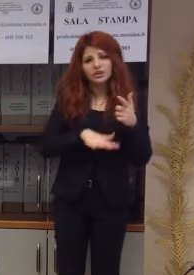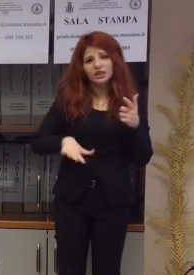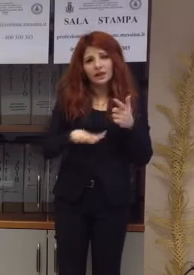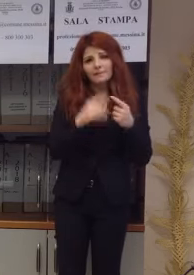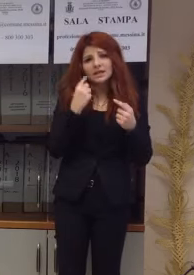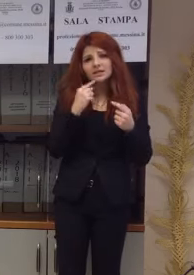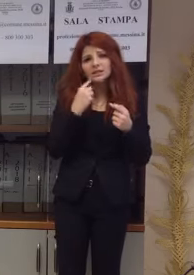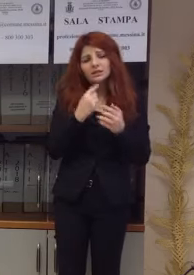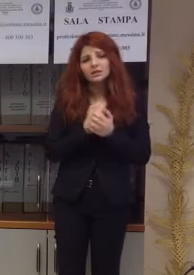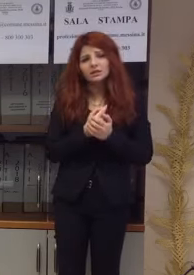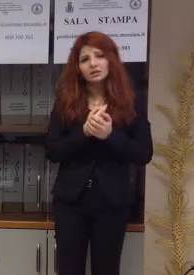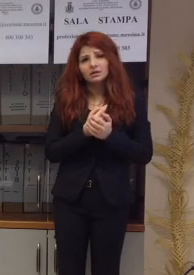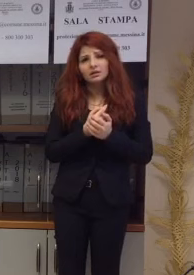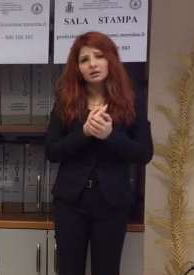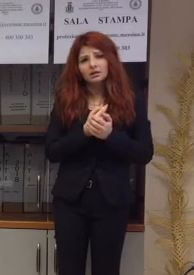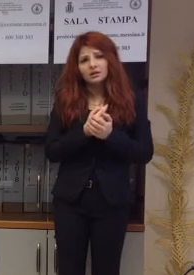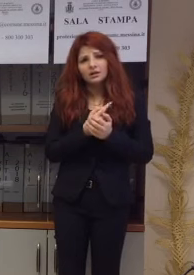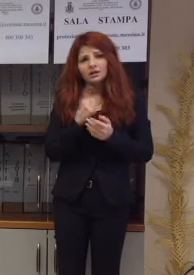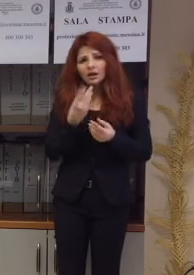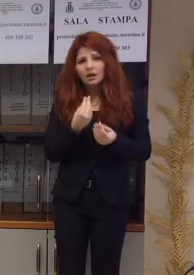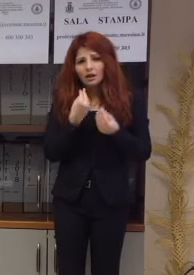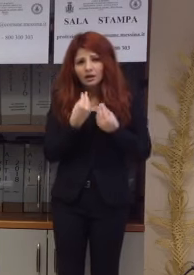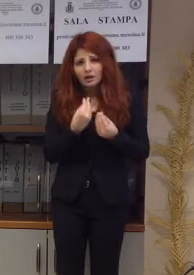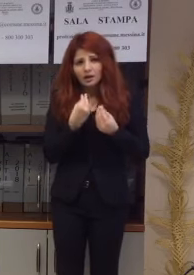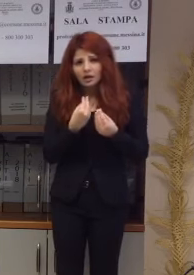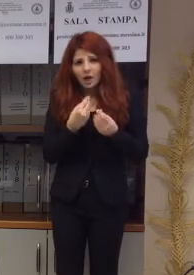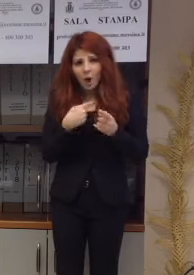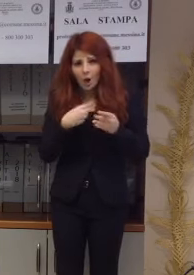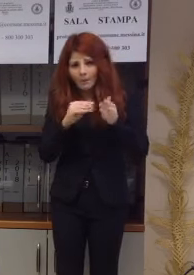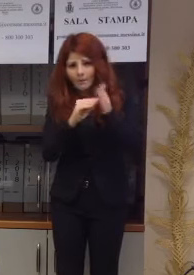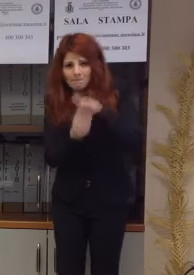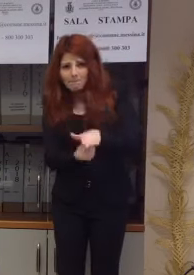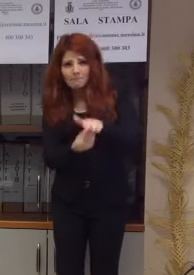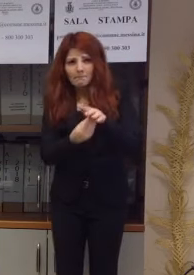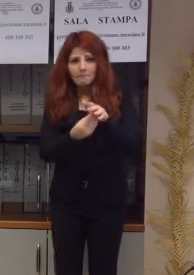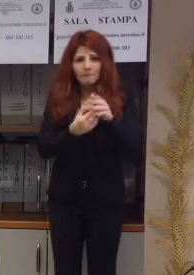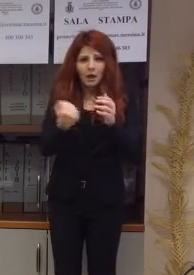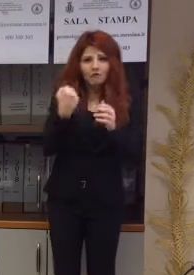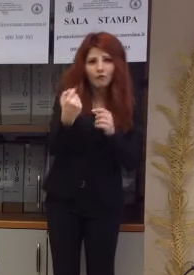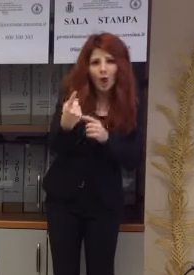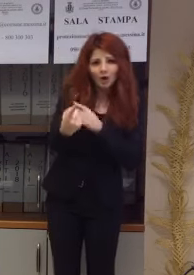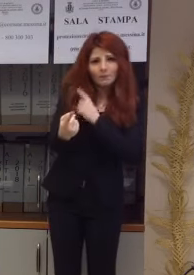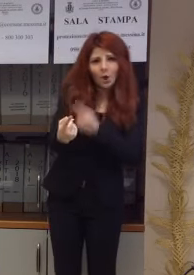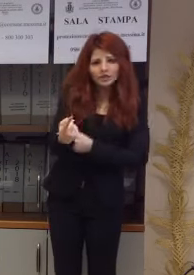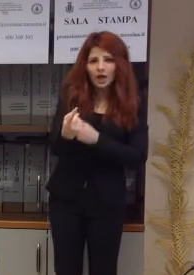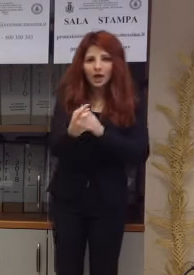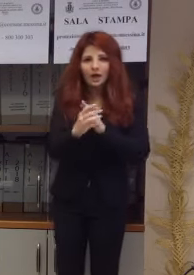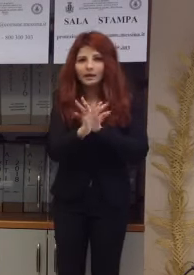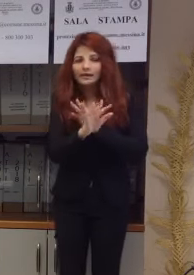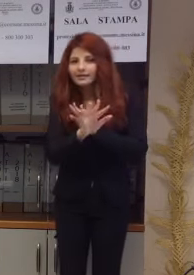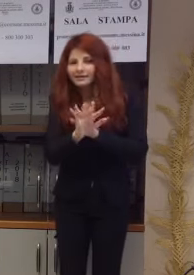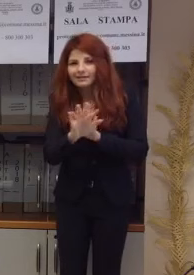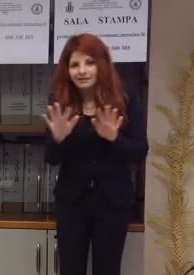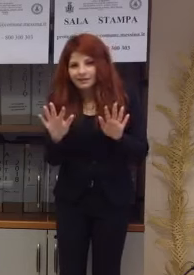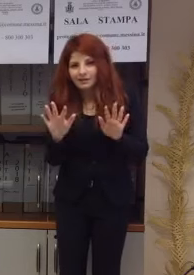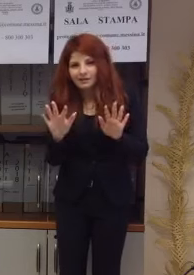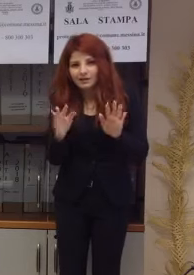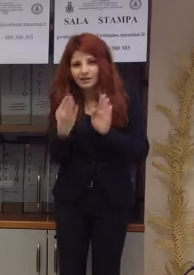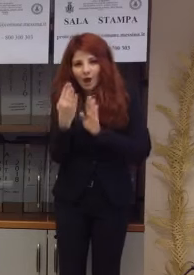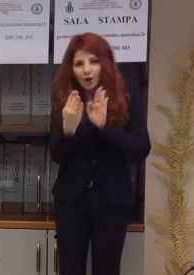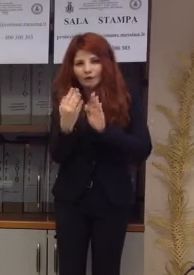non consento e non sono asservito a nessun potere forte, e le assicuro, Presidente della Camera di Commercio, che finirà anche la